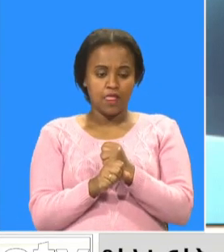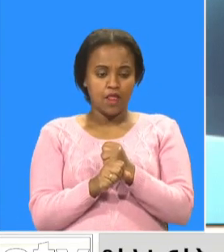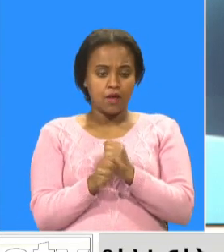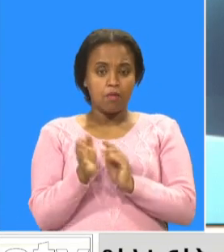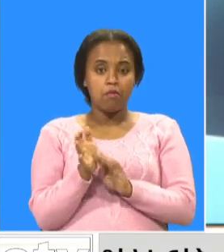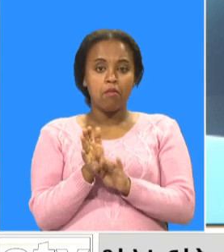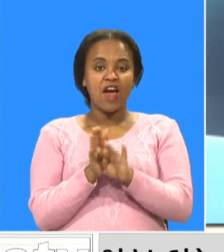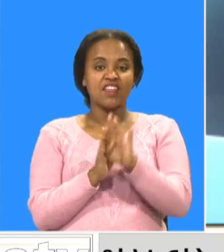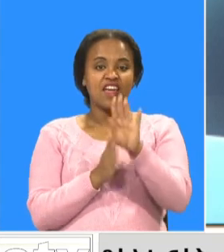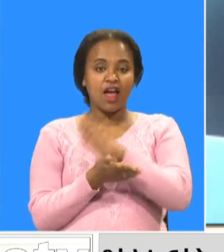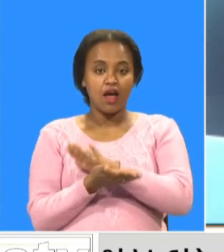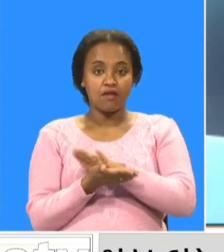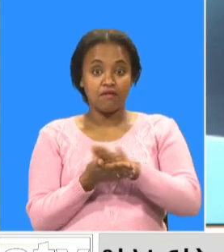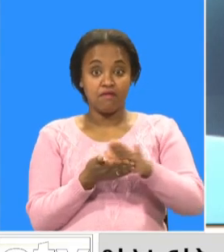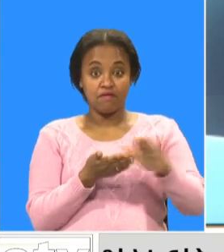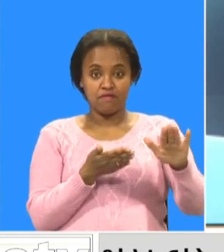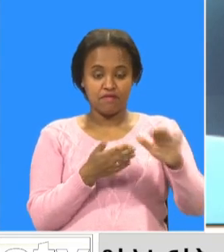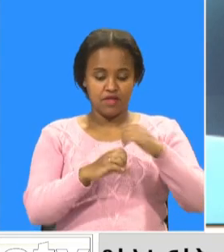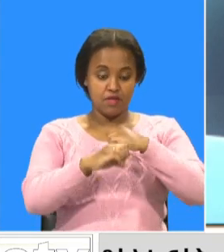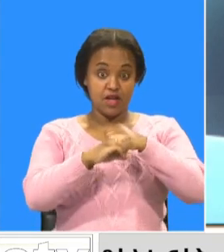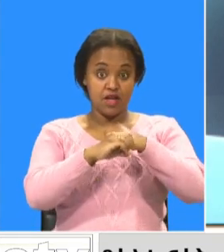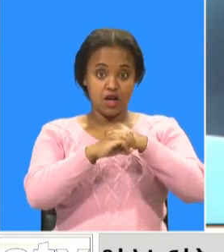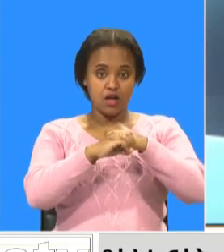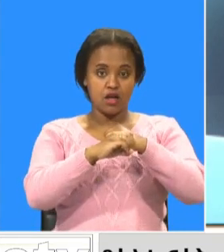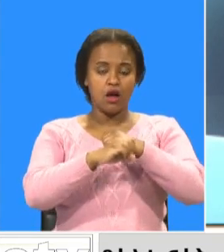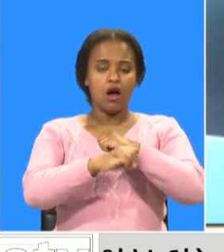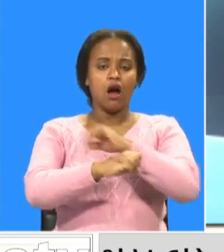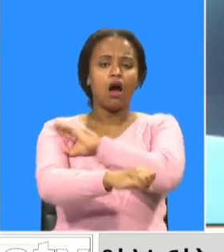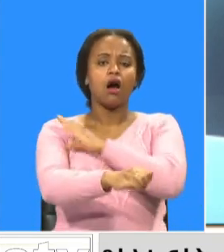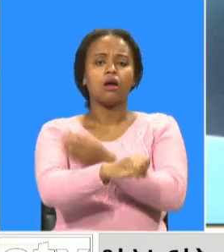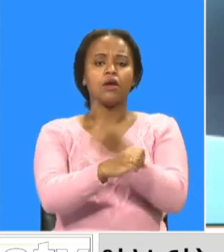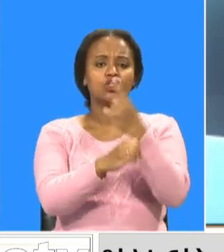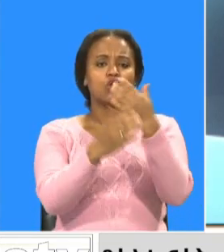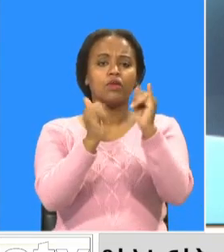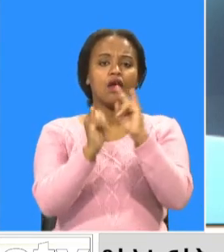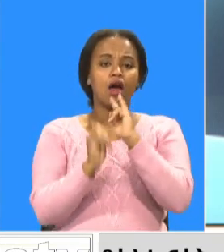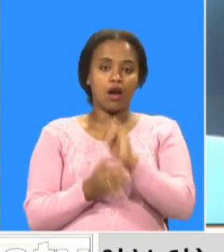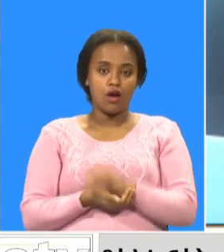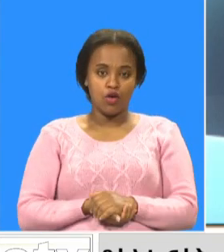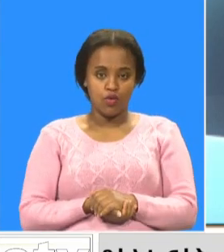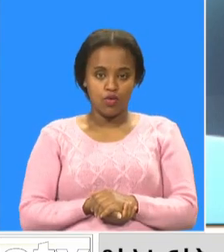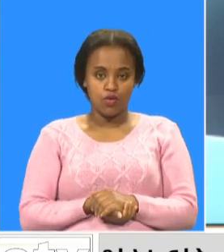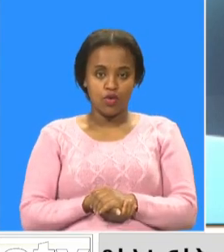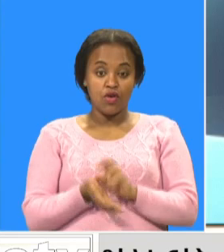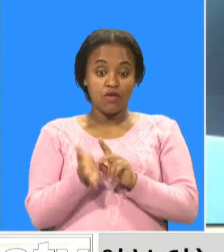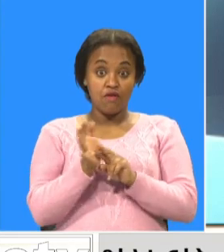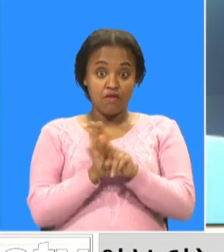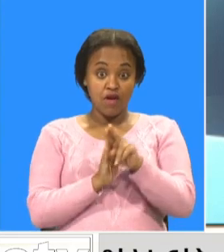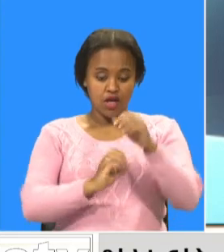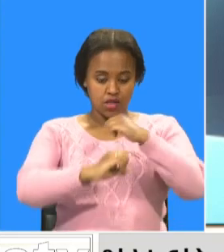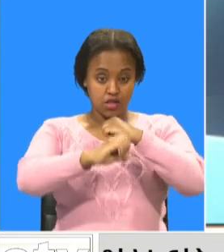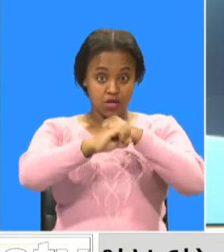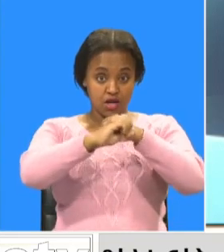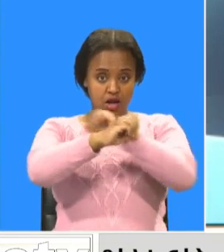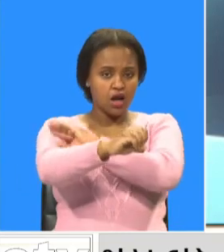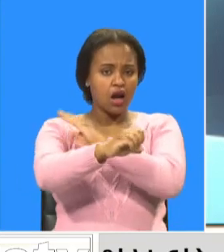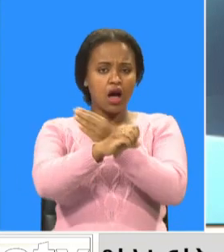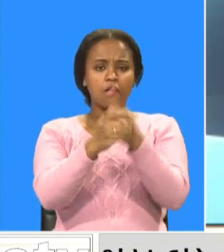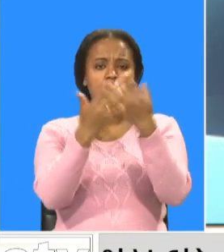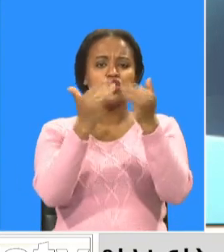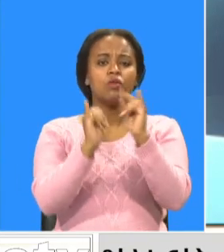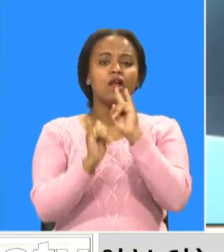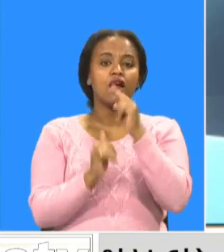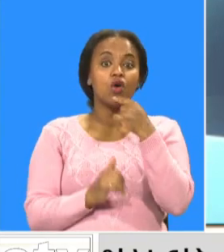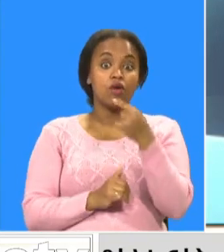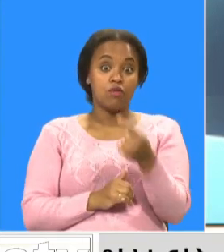የባክቴሪያል ፊልትሬሽን ባክቴሪያል የመከላከል አቅማቸው ምን ያህል ነው? ፓርቲክል ቫይረስ የመከላከል አቅማቸው ምን ያህል ነው የሚለው